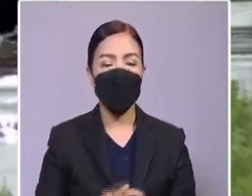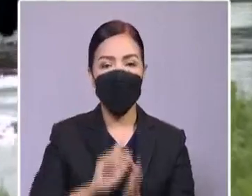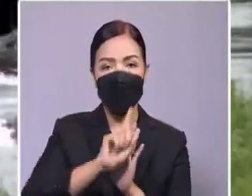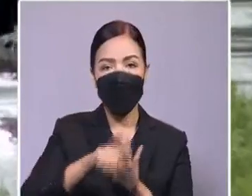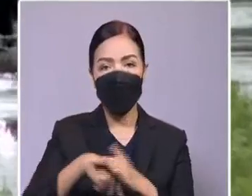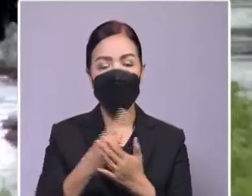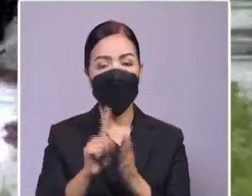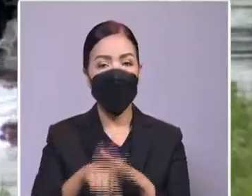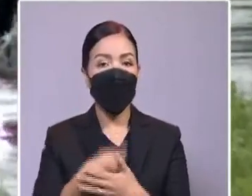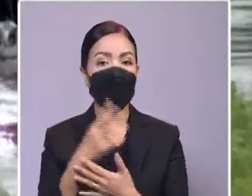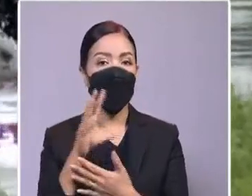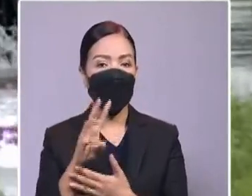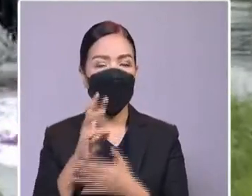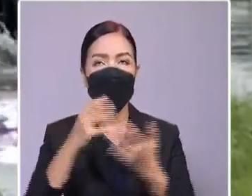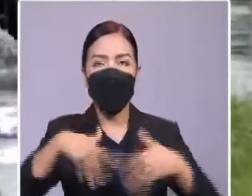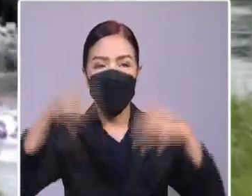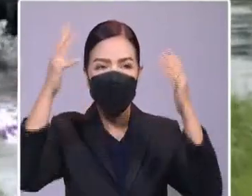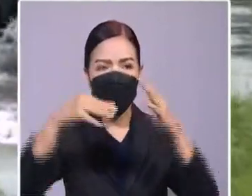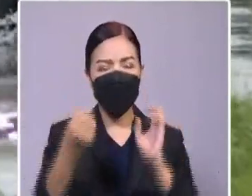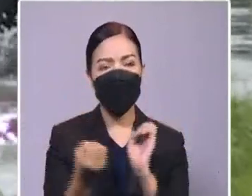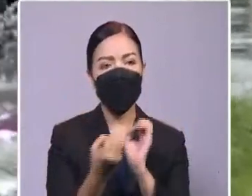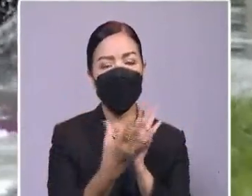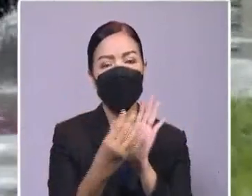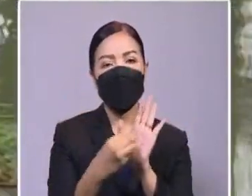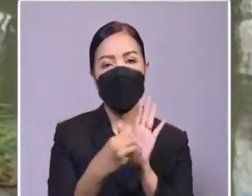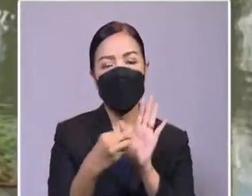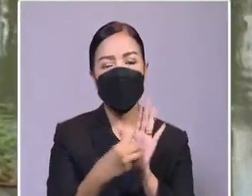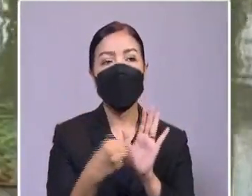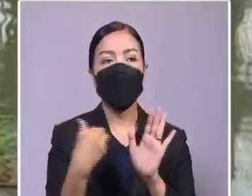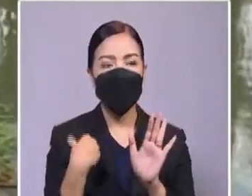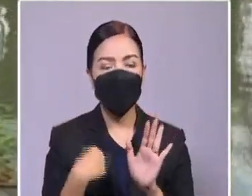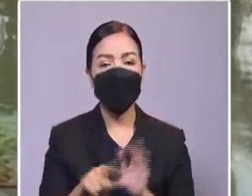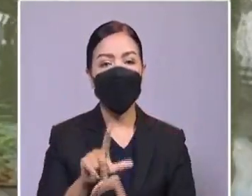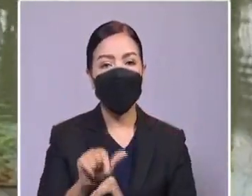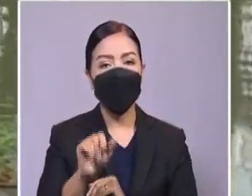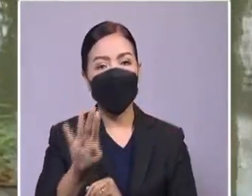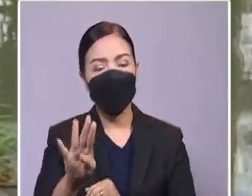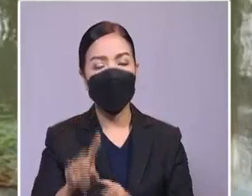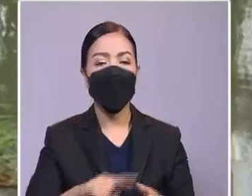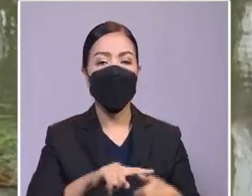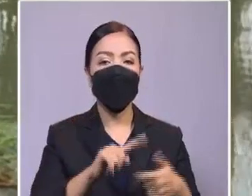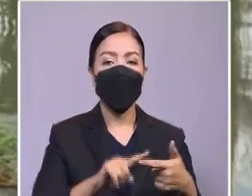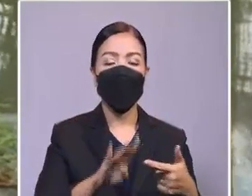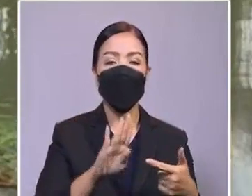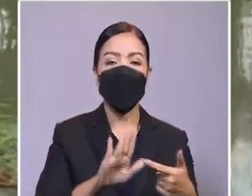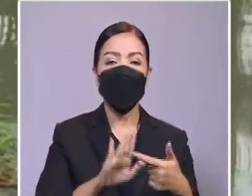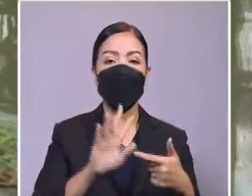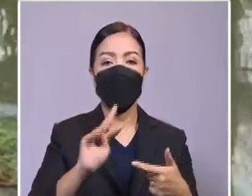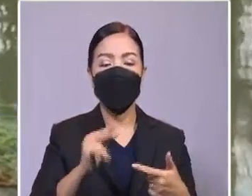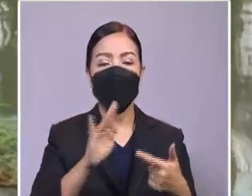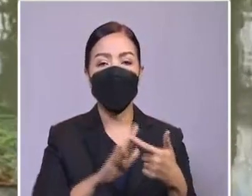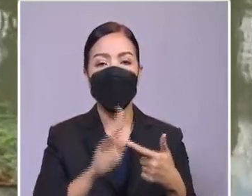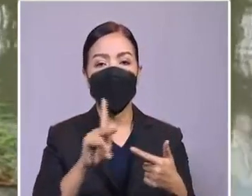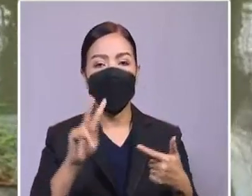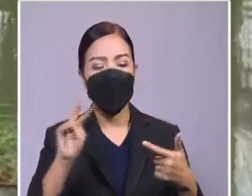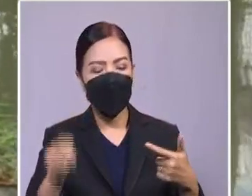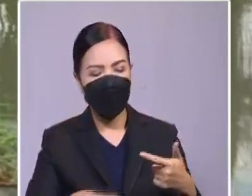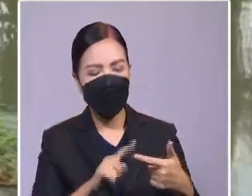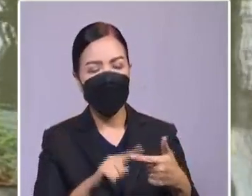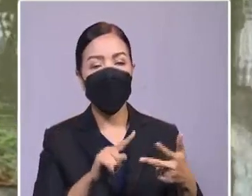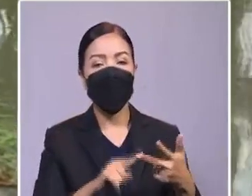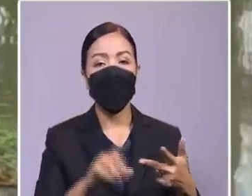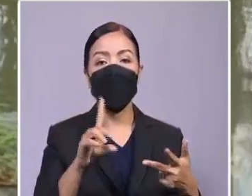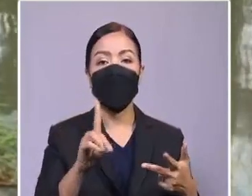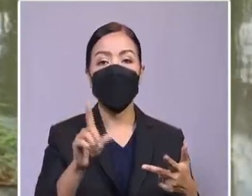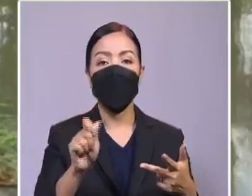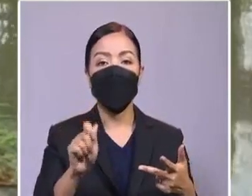ชั่วโมงเนี่ยฝนสร้างปัญหาให้กับโซนกรุงเทพฯโซนเหนือไม่ว่าจะเป็นหลักสี่บางเขนดอนเมืองนะคะซึ่งทำให้เช้าวันนี้ต่อ